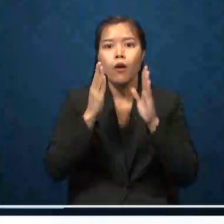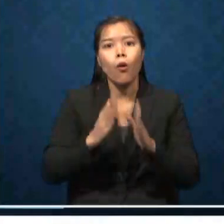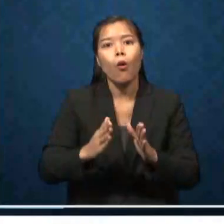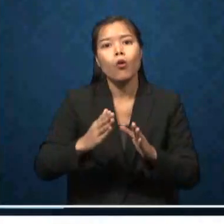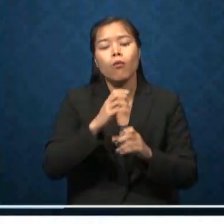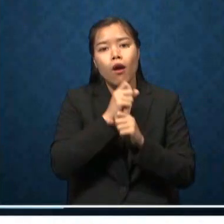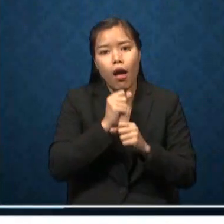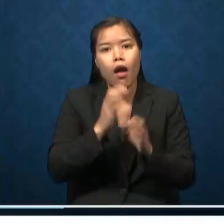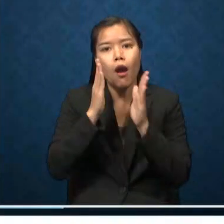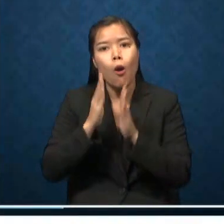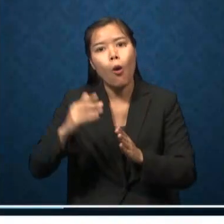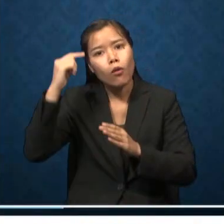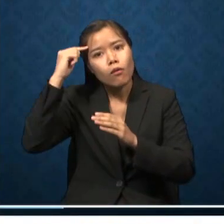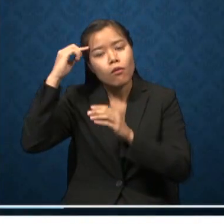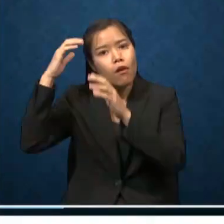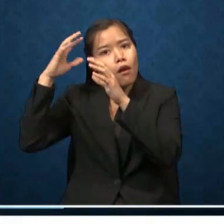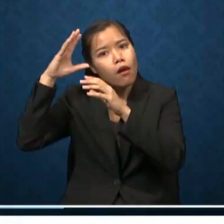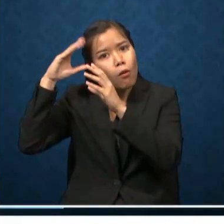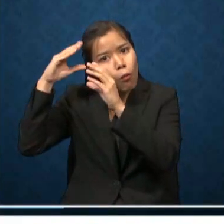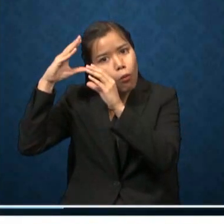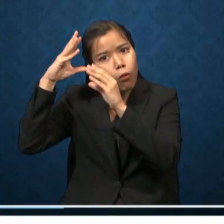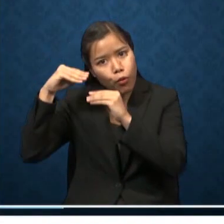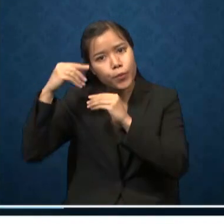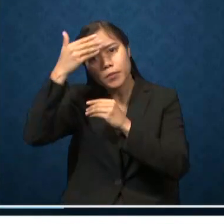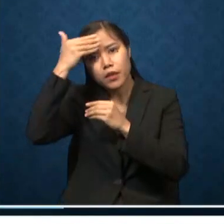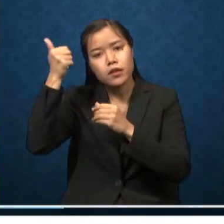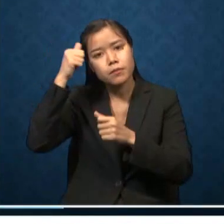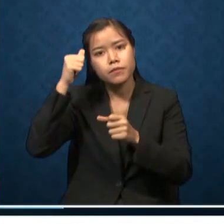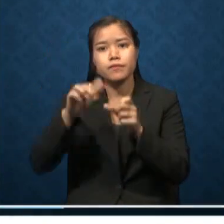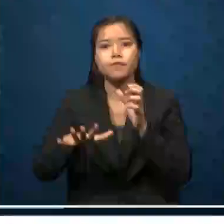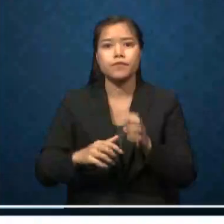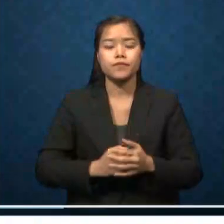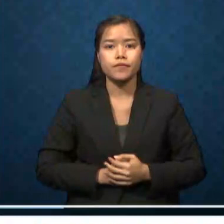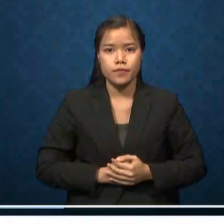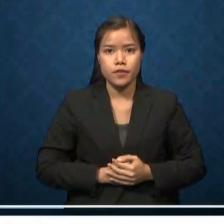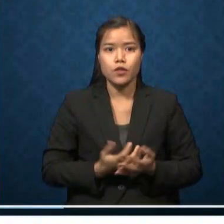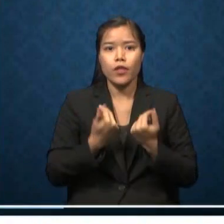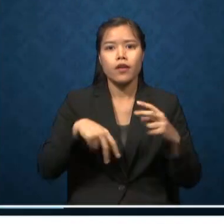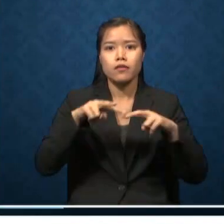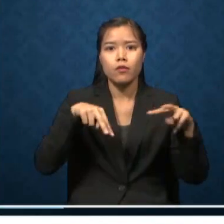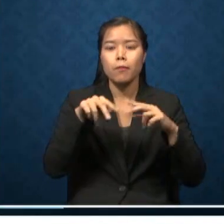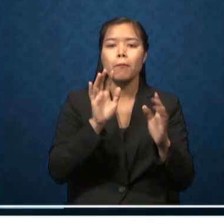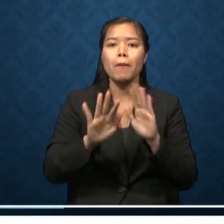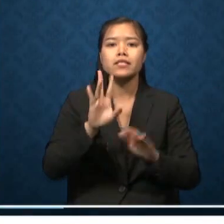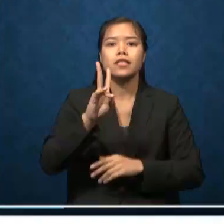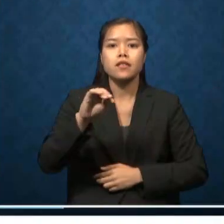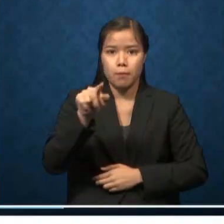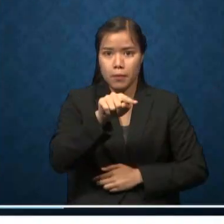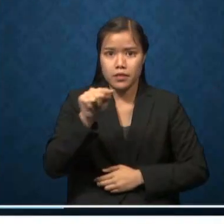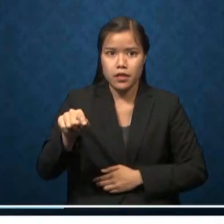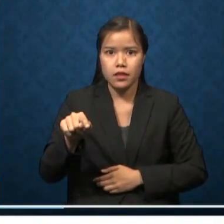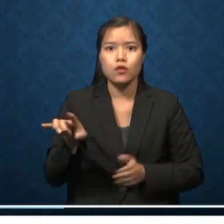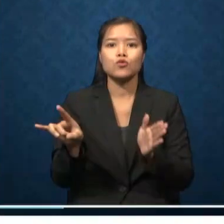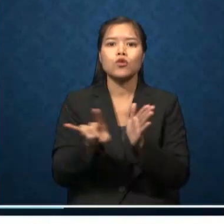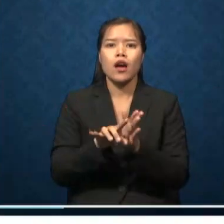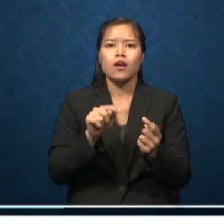เสื่อมนะคะในสัที่ 3ซึ่งตอนนี้ก็ได้รับการคัดกรองทั่วประเทศแล้วนะคะกว่า 70กว่าเปอร์เซ็นสุดท้ายก็คือดูพลังใจของคน